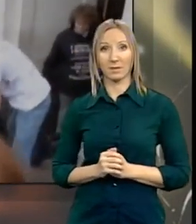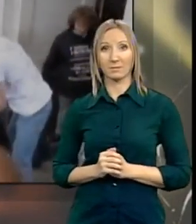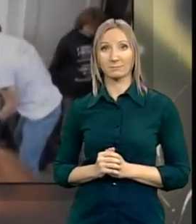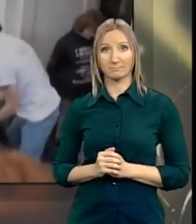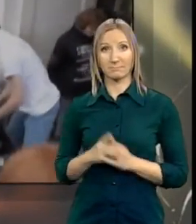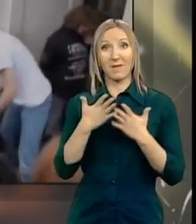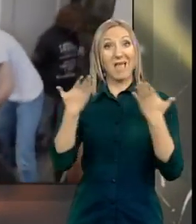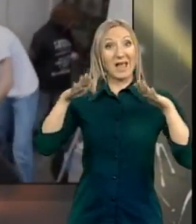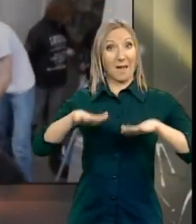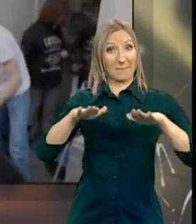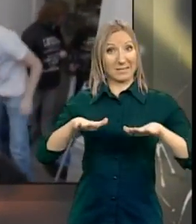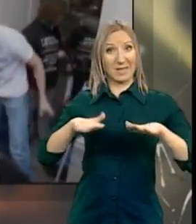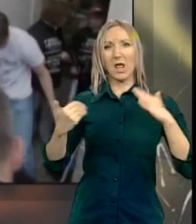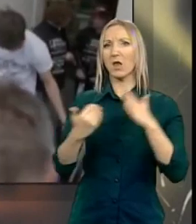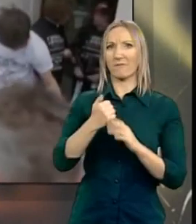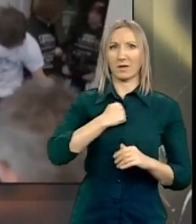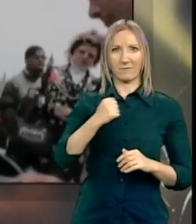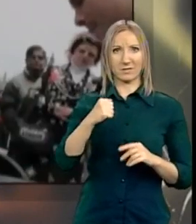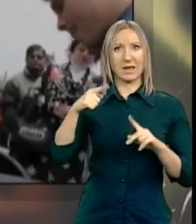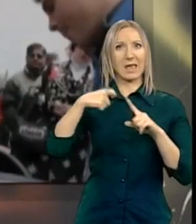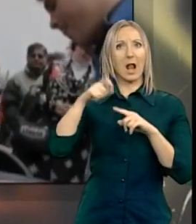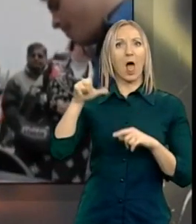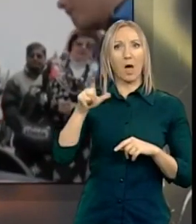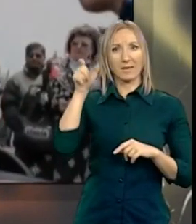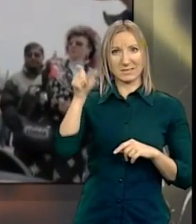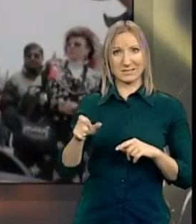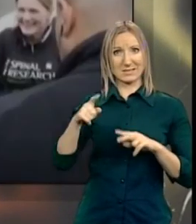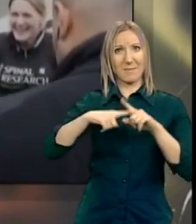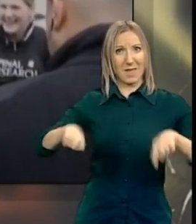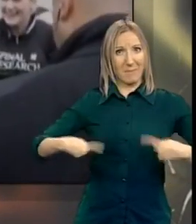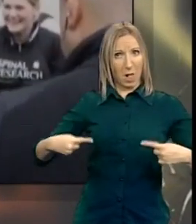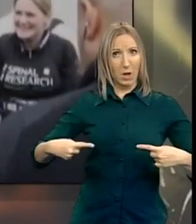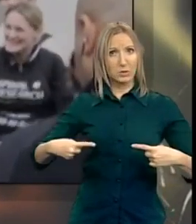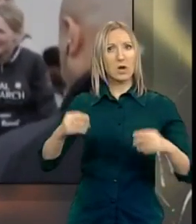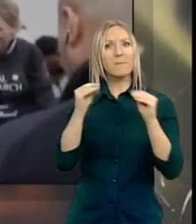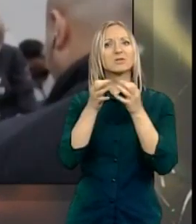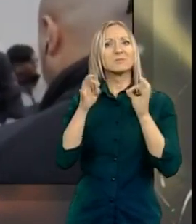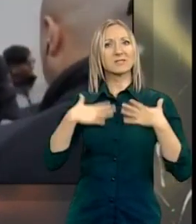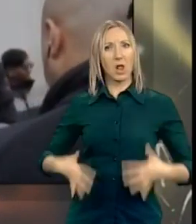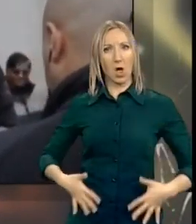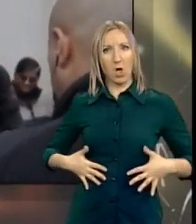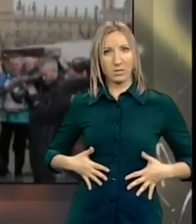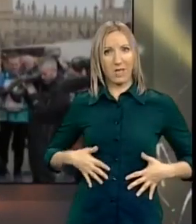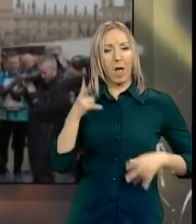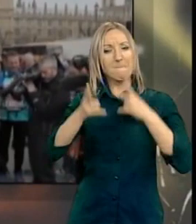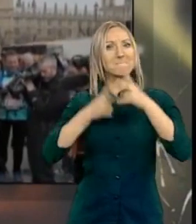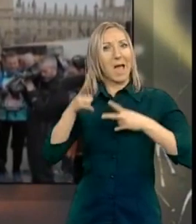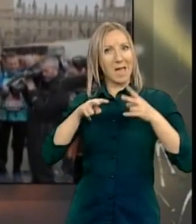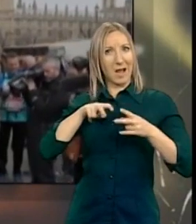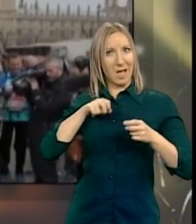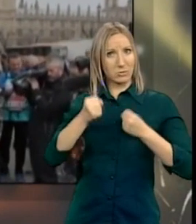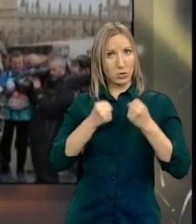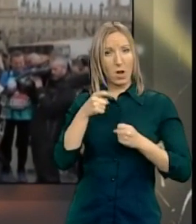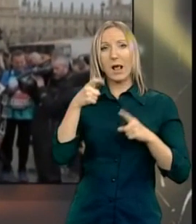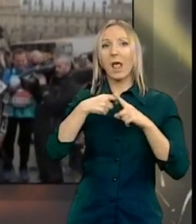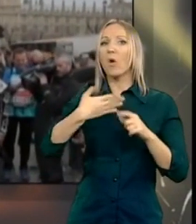U Velikoj Britaniji nova heroina je Claire Lomas, paraplegičarka koja je u bioničkom modelu postala šampionka u maratonu. Claire je